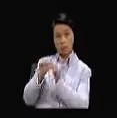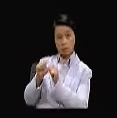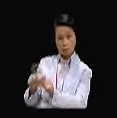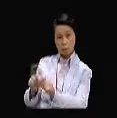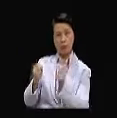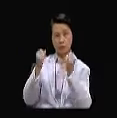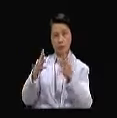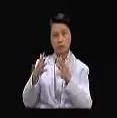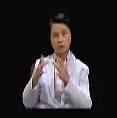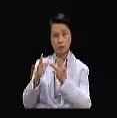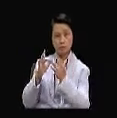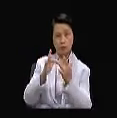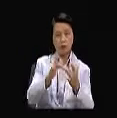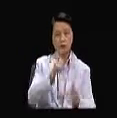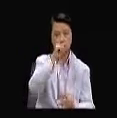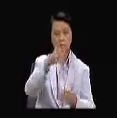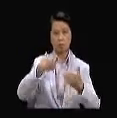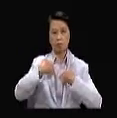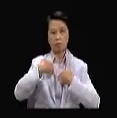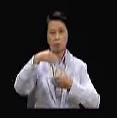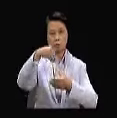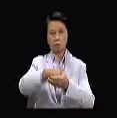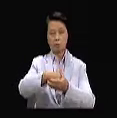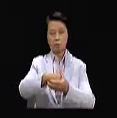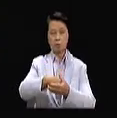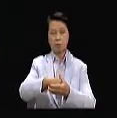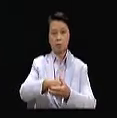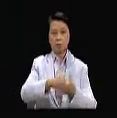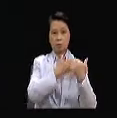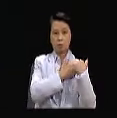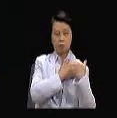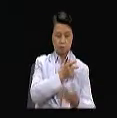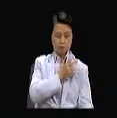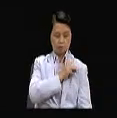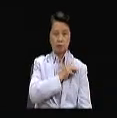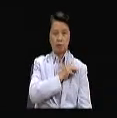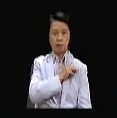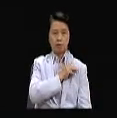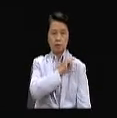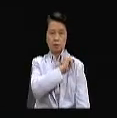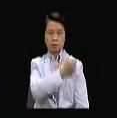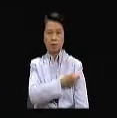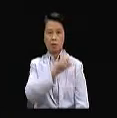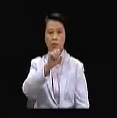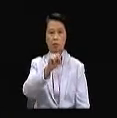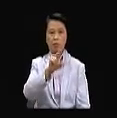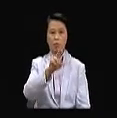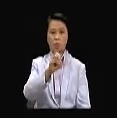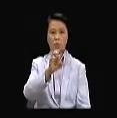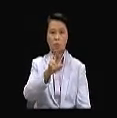pasti banyak kok nasi sebenarnya yang berada dalam aman dan resah ampe Bagaimana pulohdadi 7 tetes